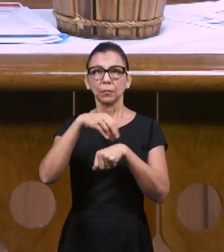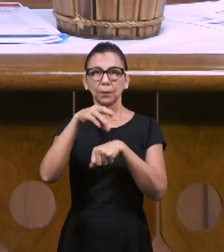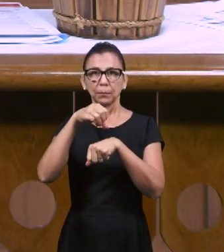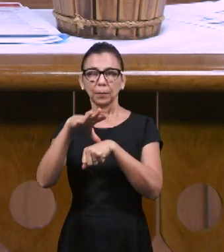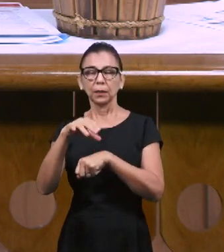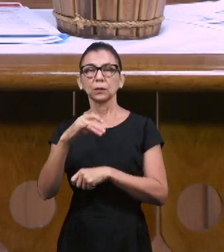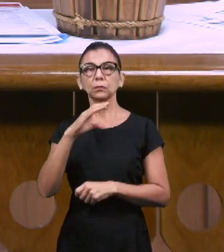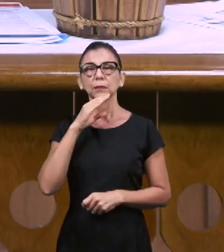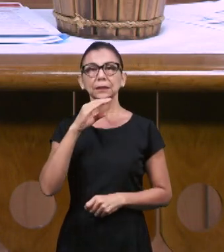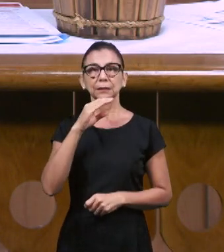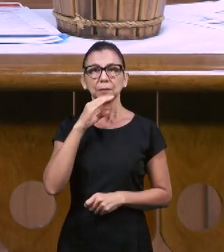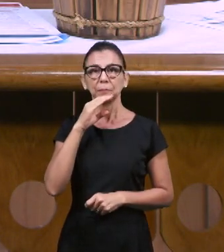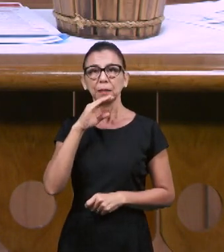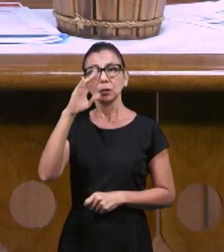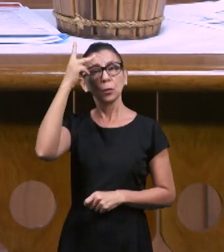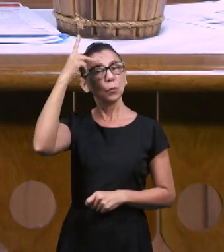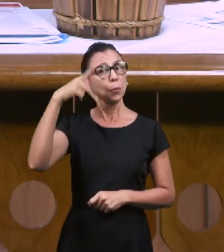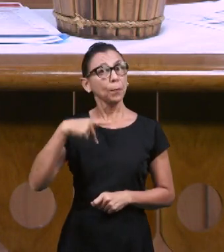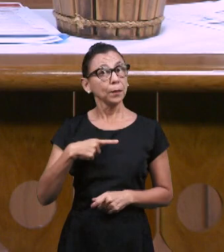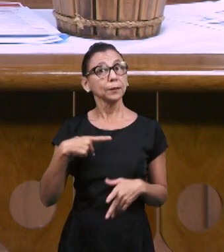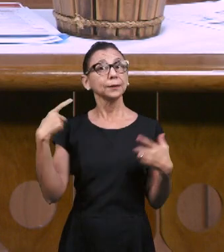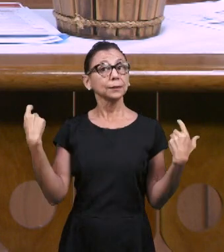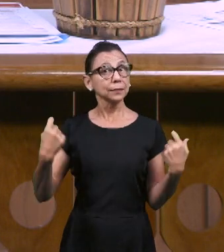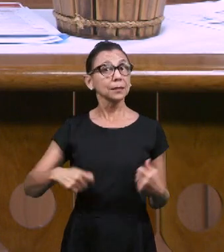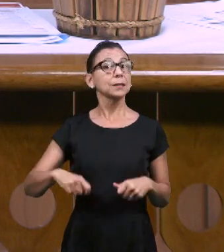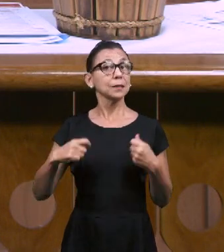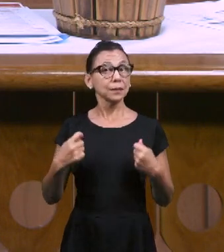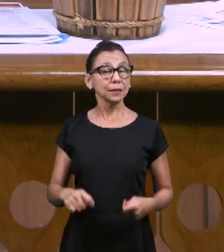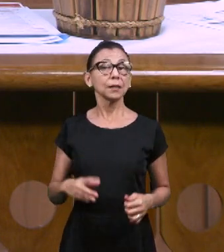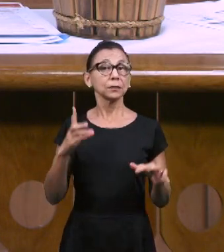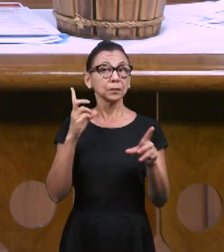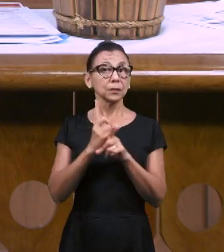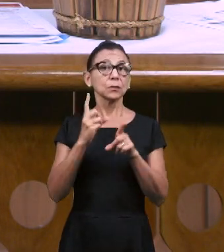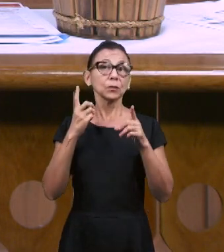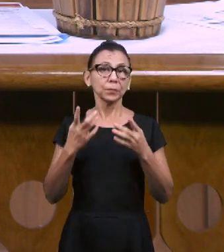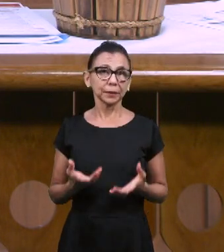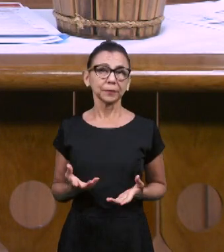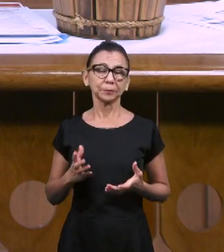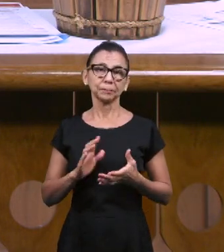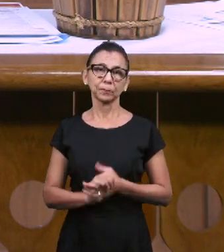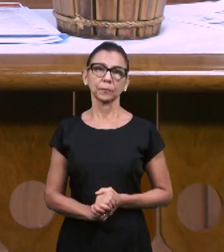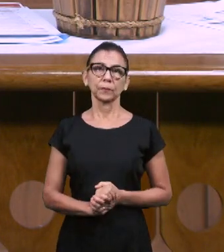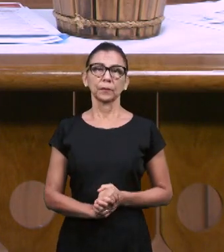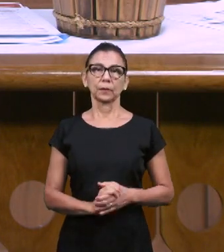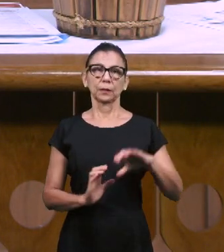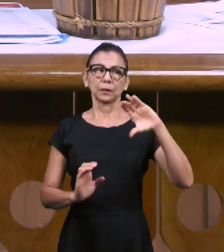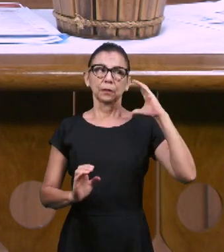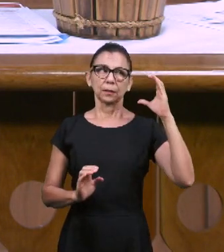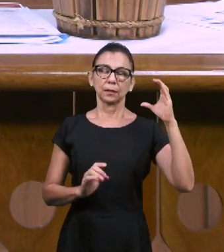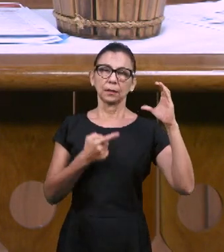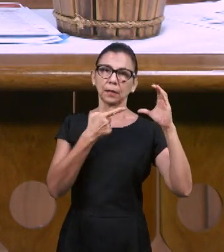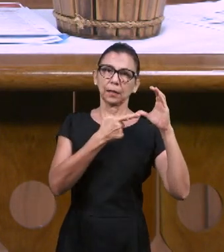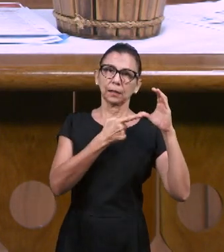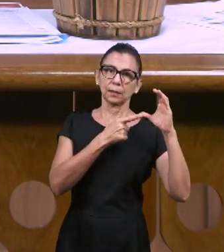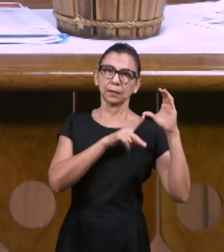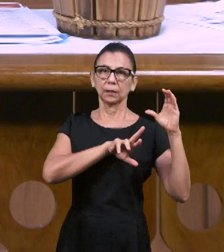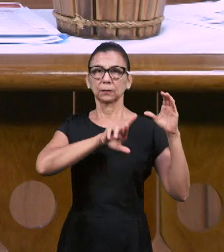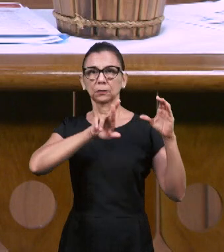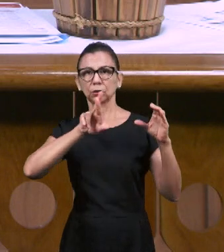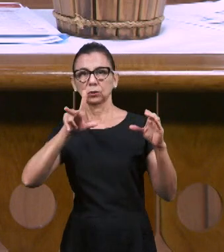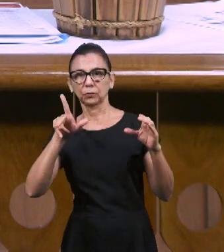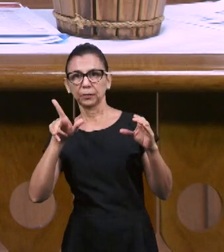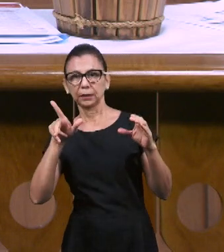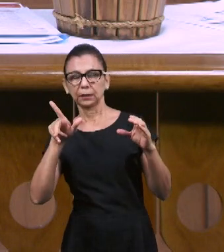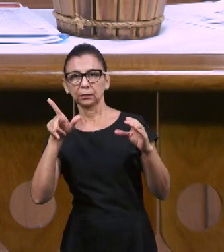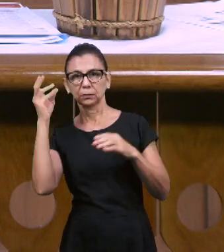ce qui est de l'homme et qui doit être dit. Donc, science est une chose. Un autre côté